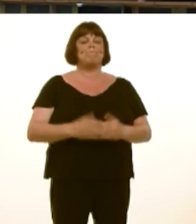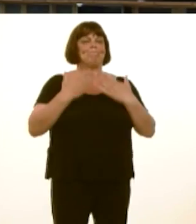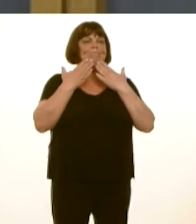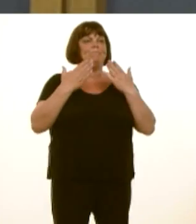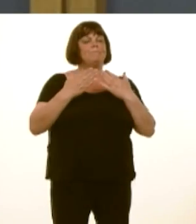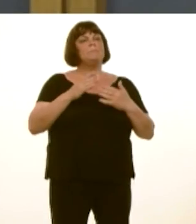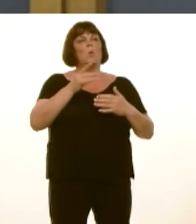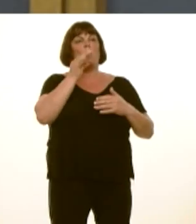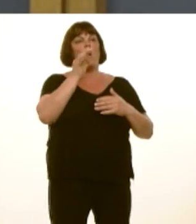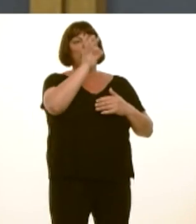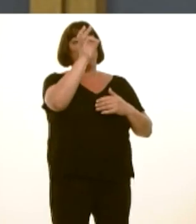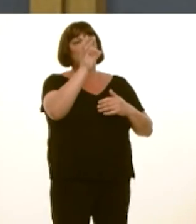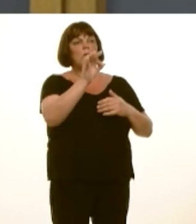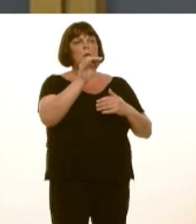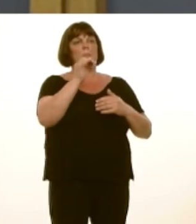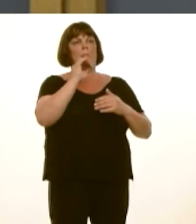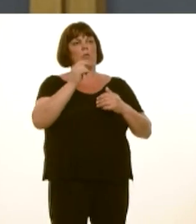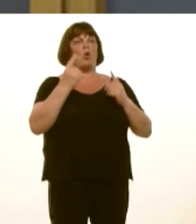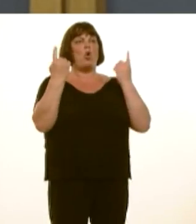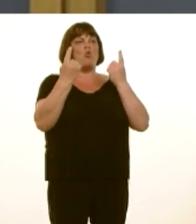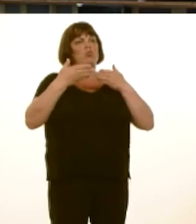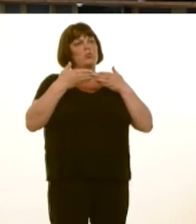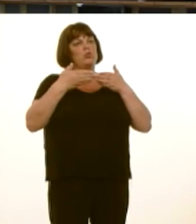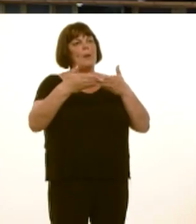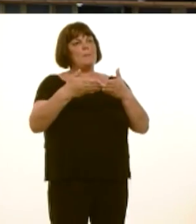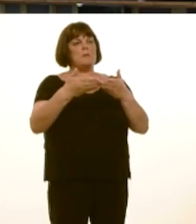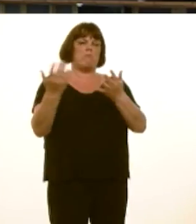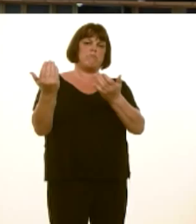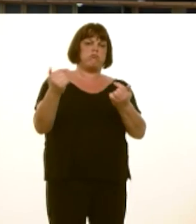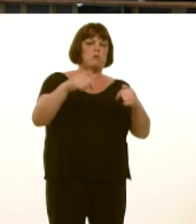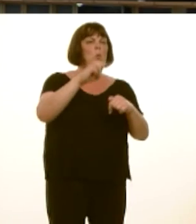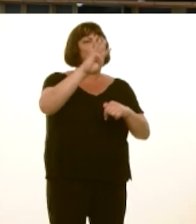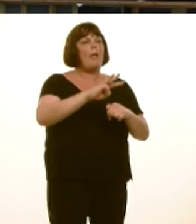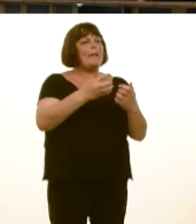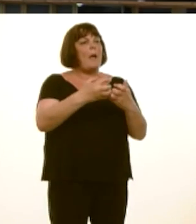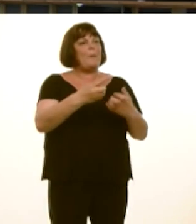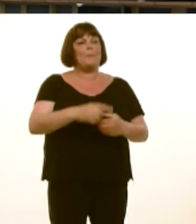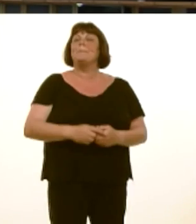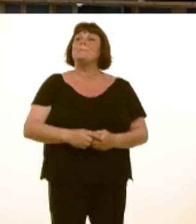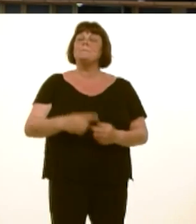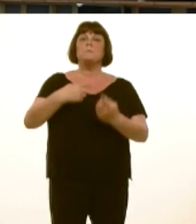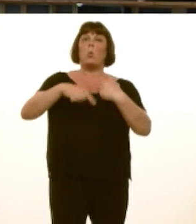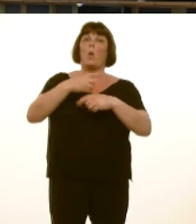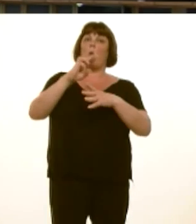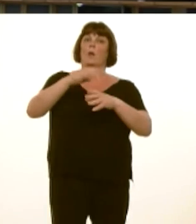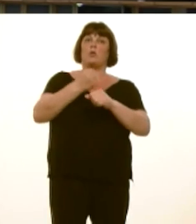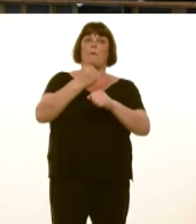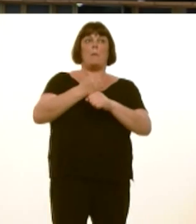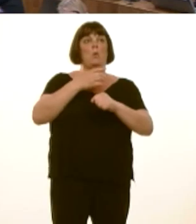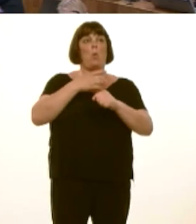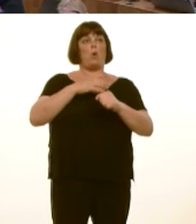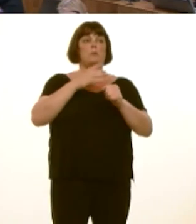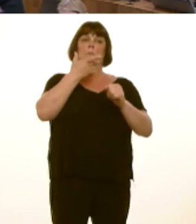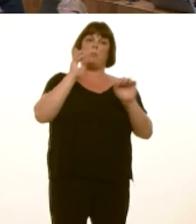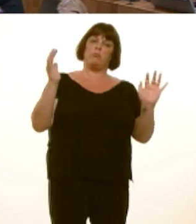ddenu llongau gwyliau i Gymru. Llywodraeth Cymru yn gweithio hyrwyddo Cymru fel lle arbennig i longau gwyliau i ddod.